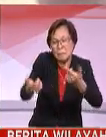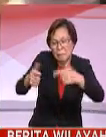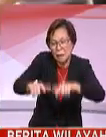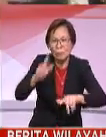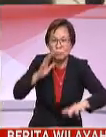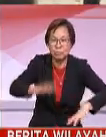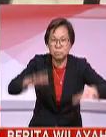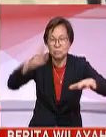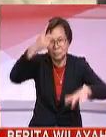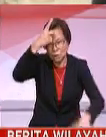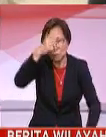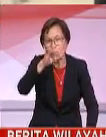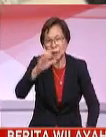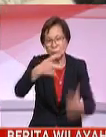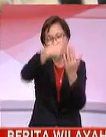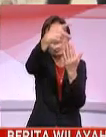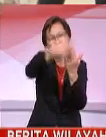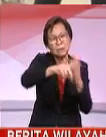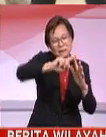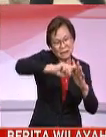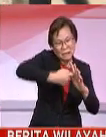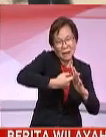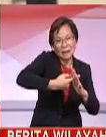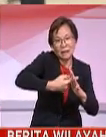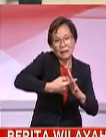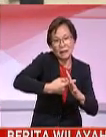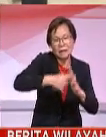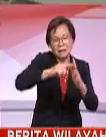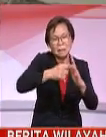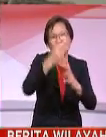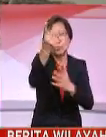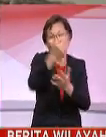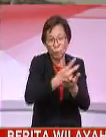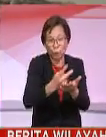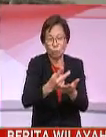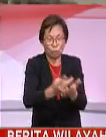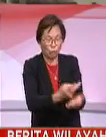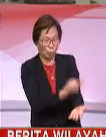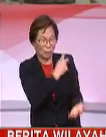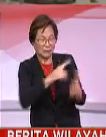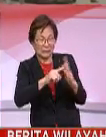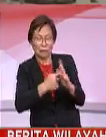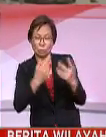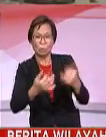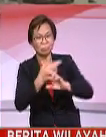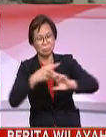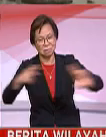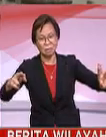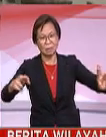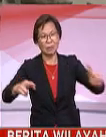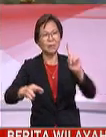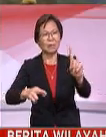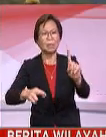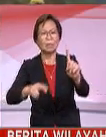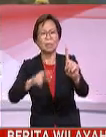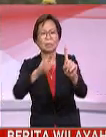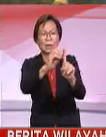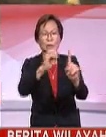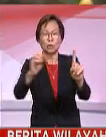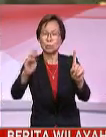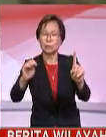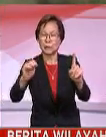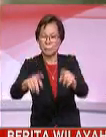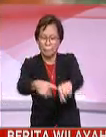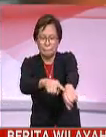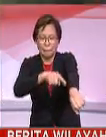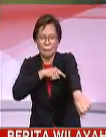Jelas Dato' Lee, projek yang telah mula dilaksanakan sejak 2 minggu lepas kini telah siap setakat 100 meter panjang